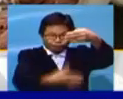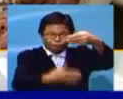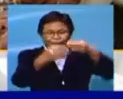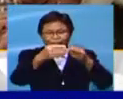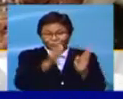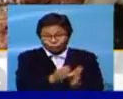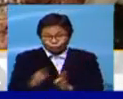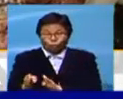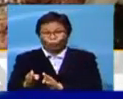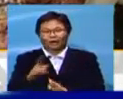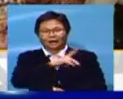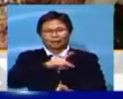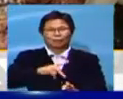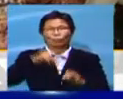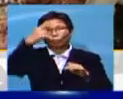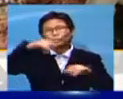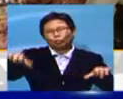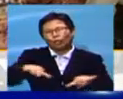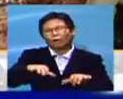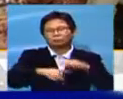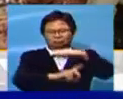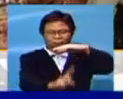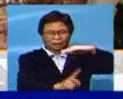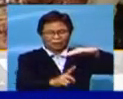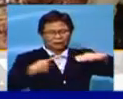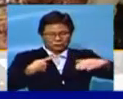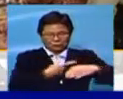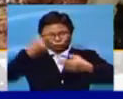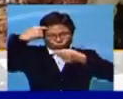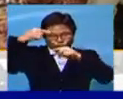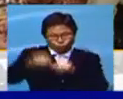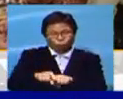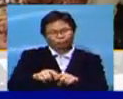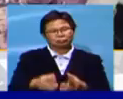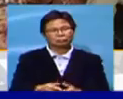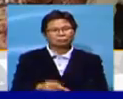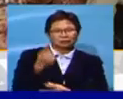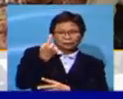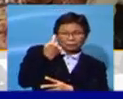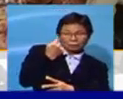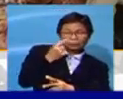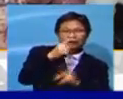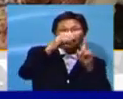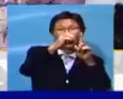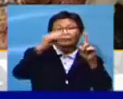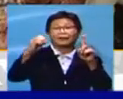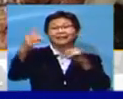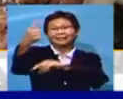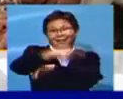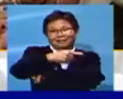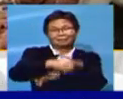sayaak beberapa dasar yang telah kita bersetuju for the last 100